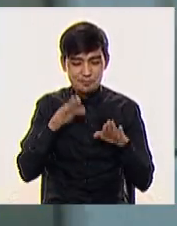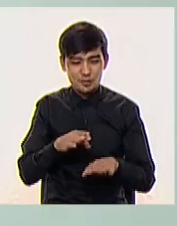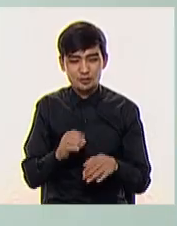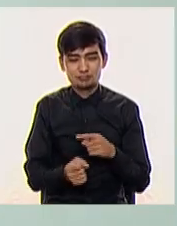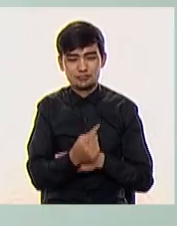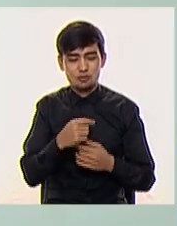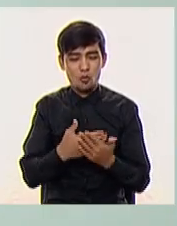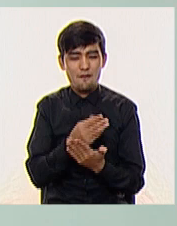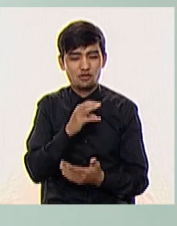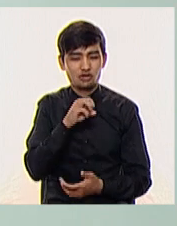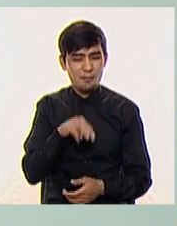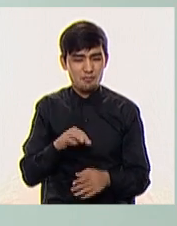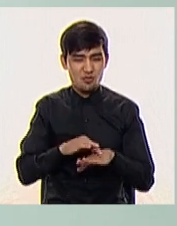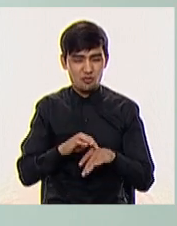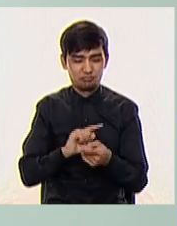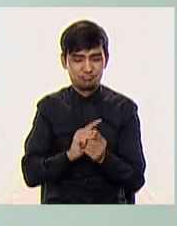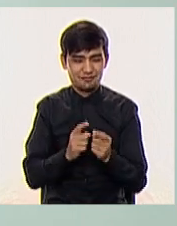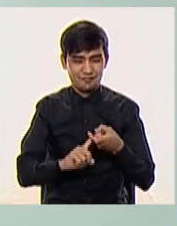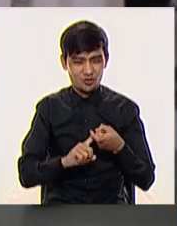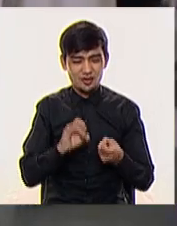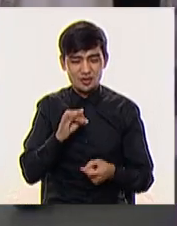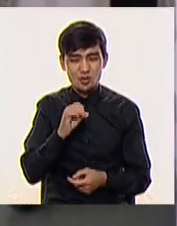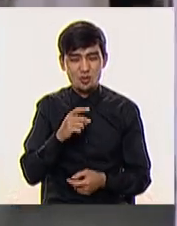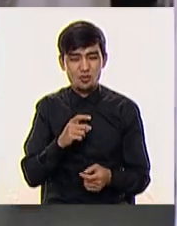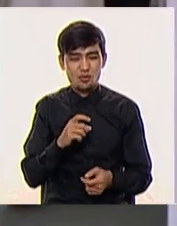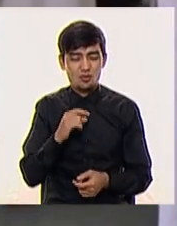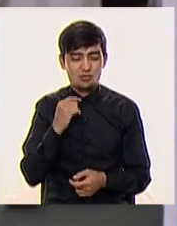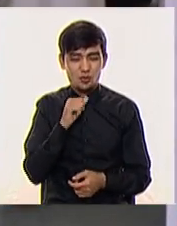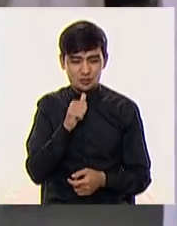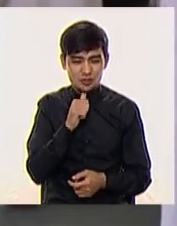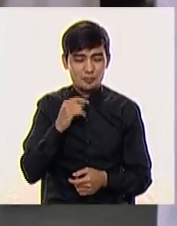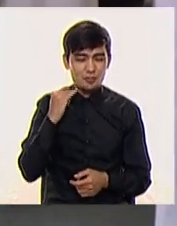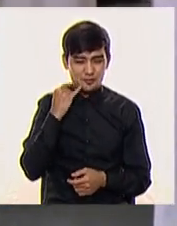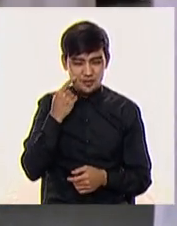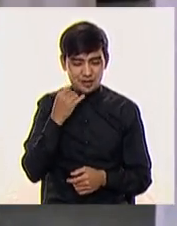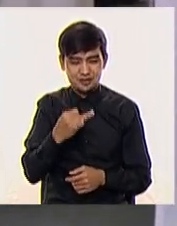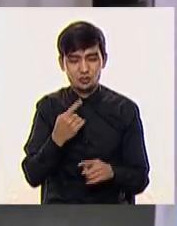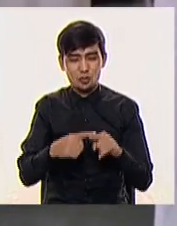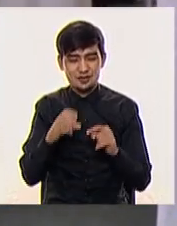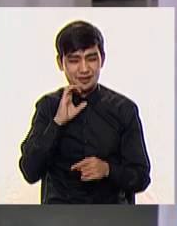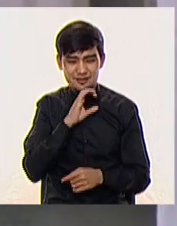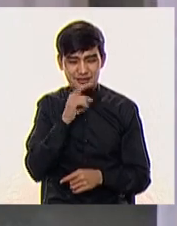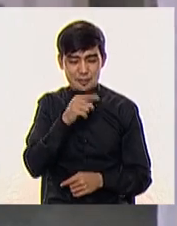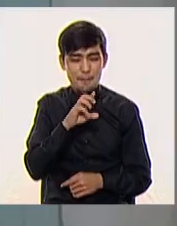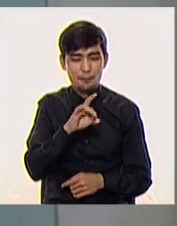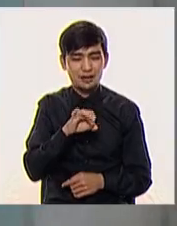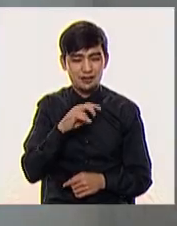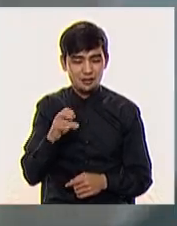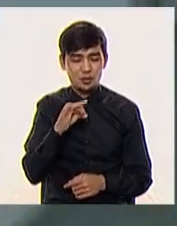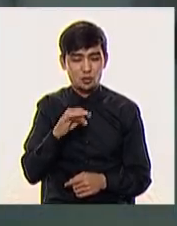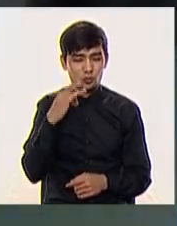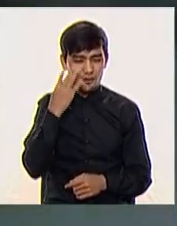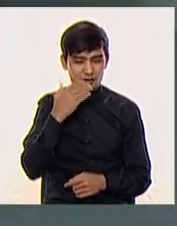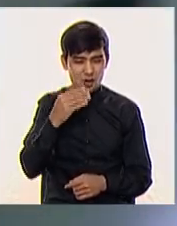әсер еткен көрінеді. Қазіргі таңда Шығыс Қазақстан, Қостанай, Павлодар және солтүстік Қазақстаннан басқа өңірлерде ковидтің британдық, оңтүстік